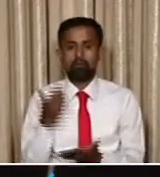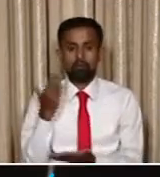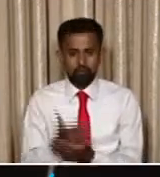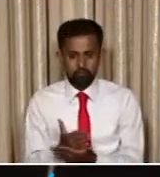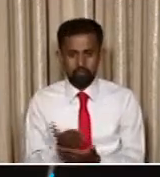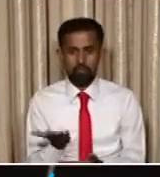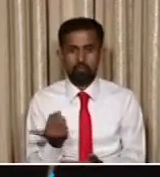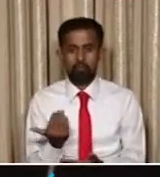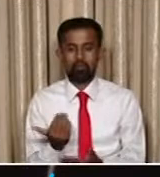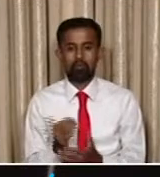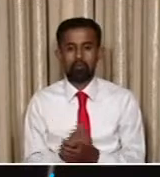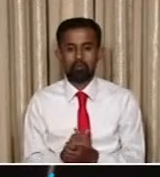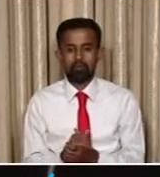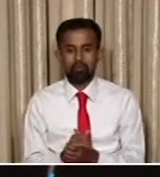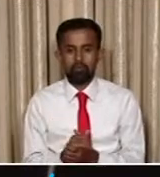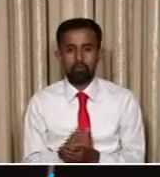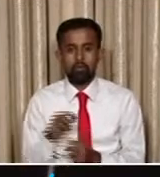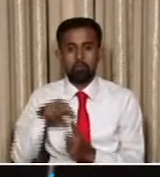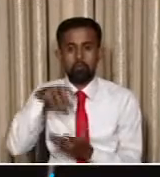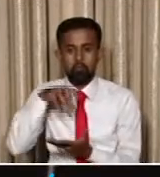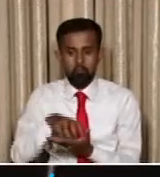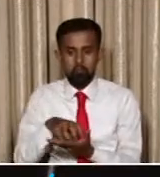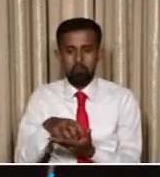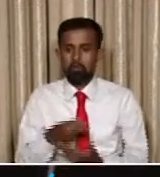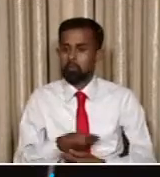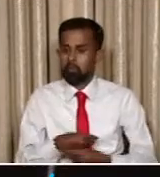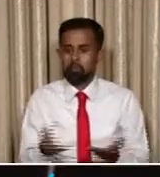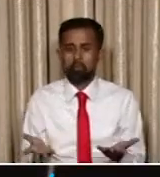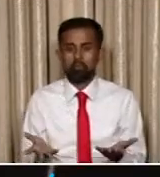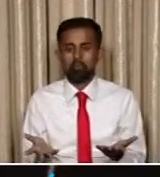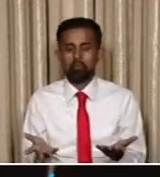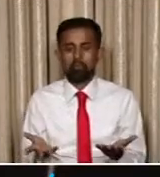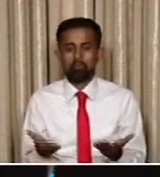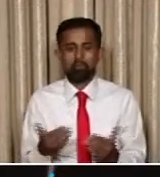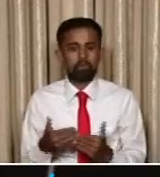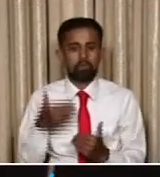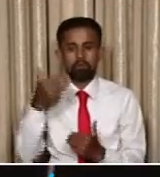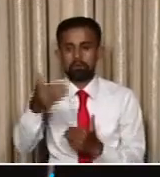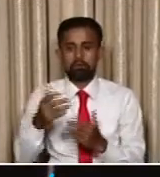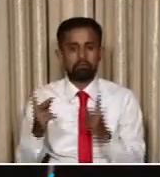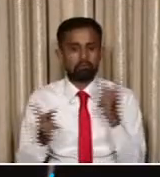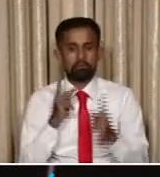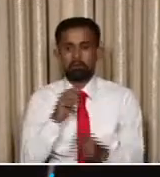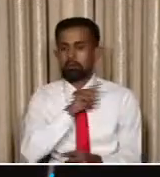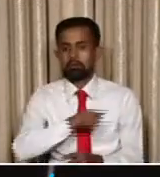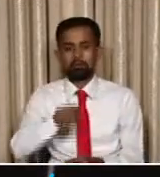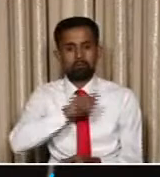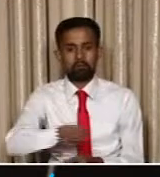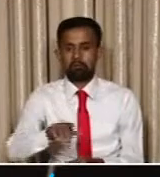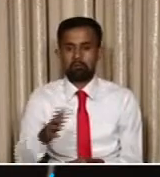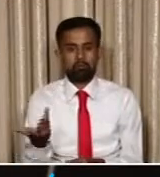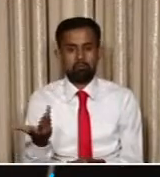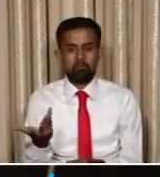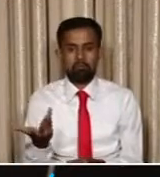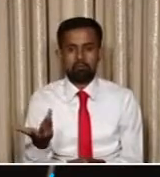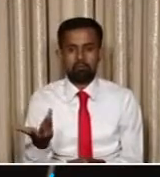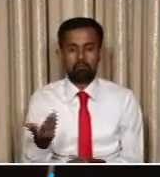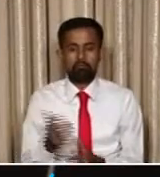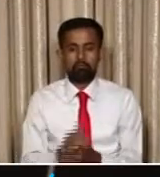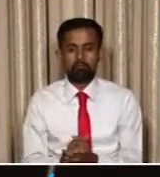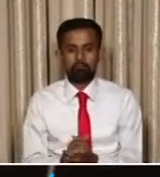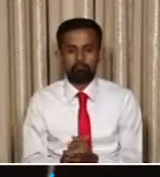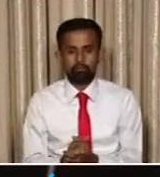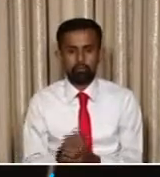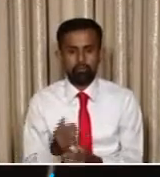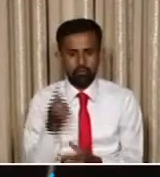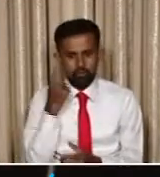මිනිස්සු මොකද මේ මේ ඒ පළාතටයි නැතිවීම එතනින් එහාට යන්නේ නැහැ සංචාරකෝ එතනින් එහාට යන්න බෑ ඒ විතරක් නෙමෙයි මම